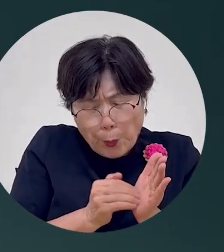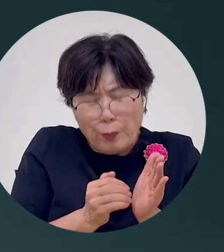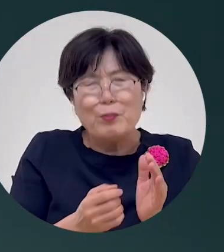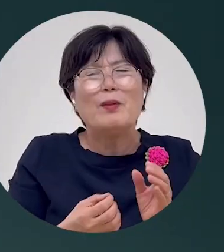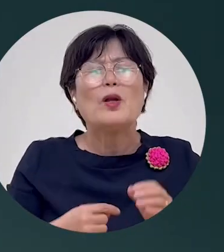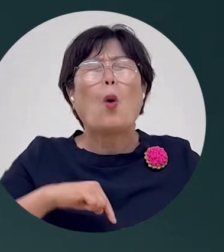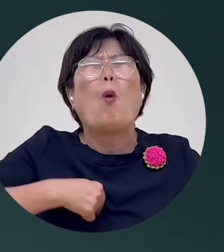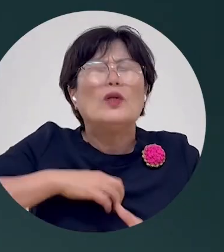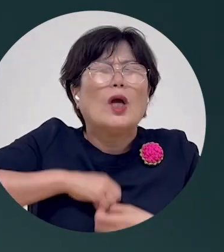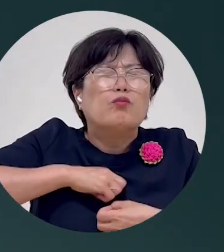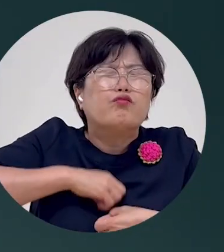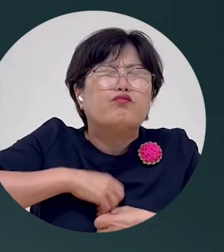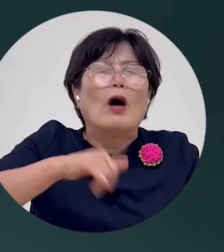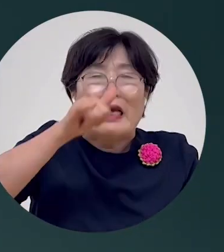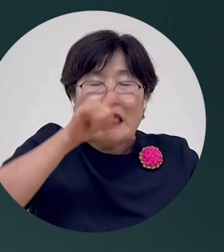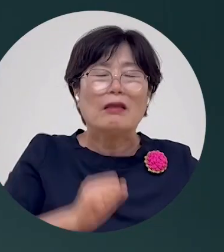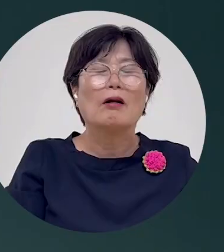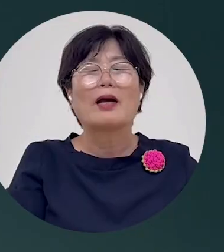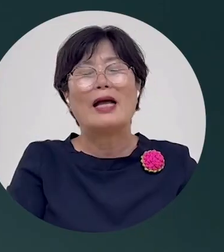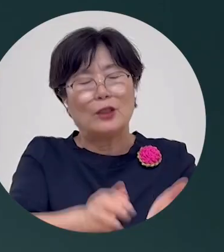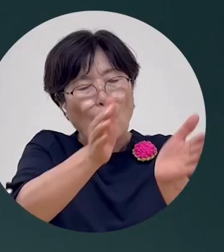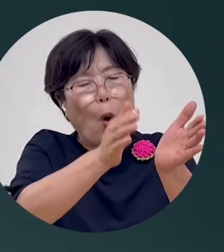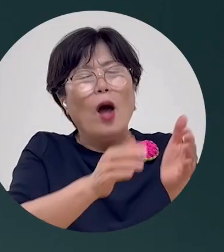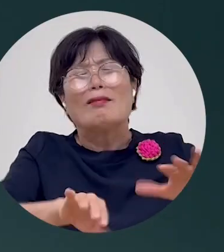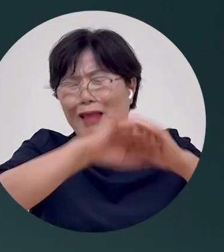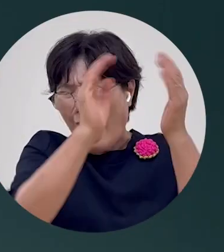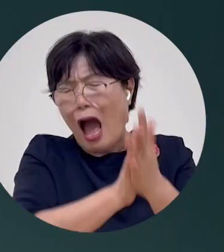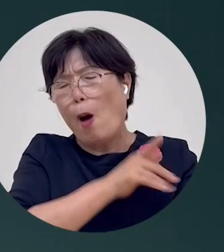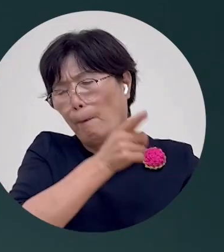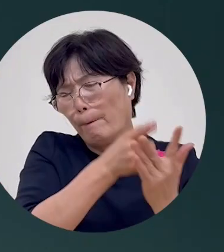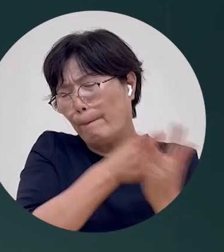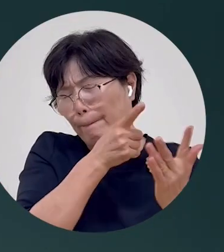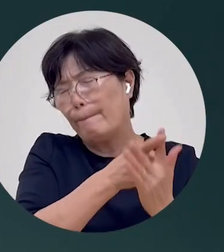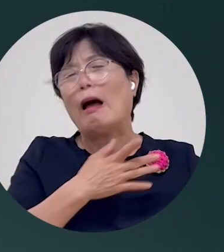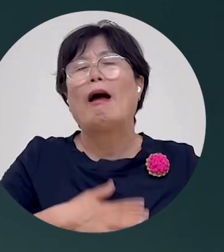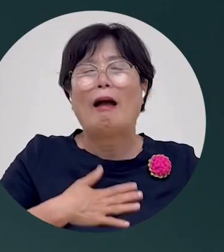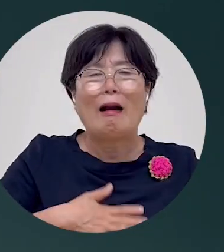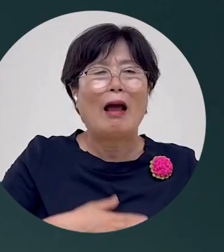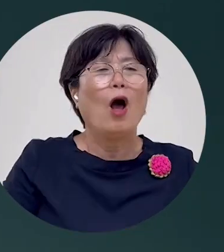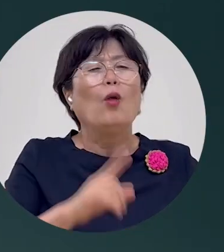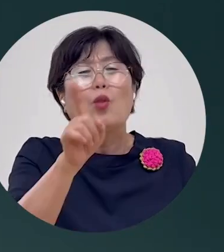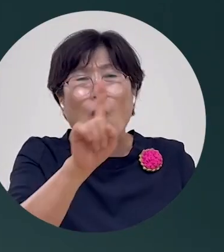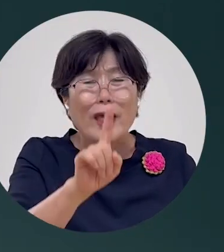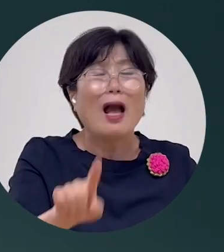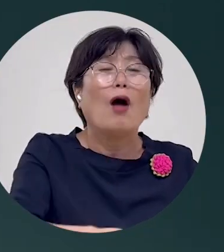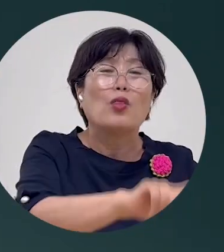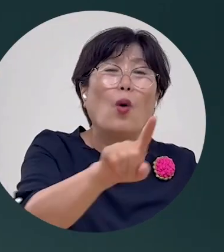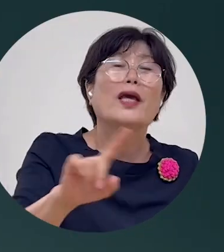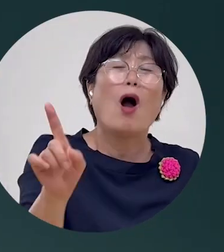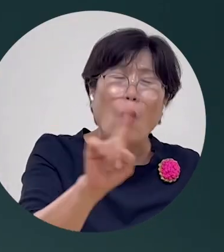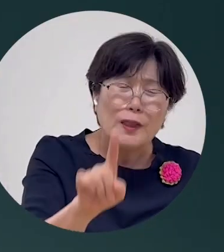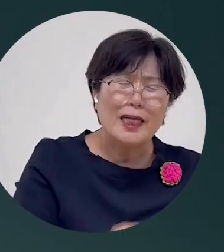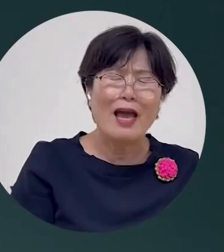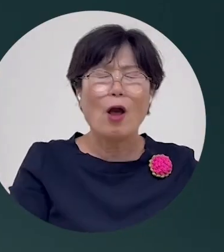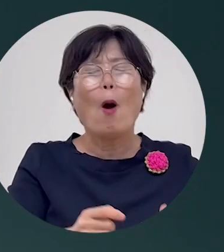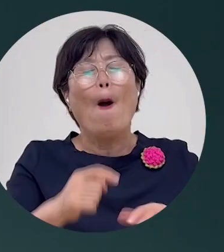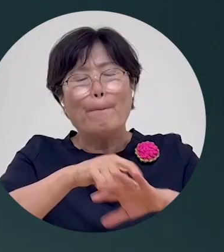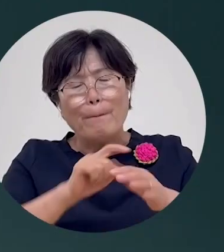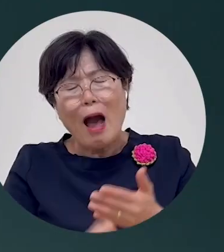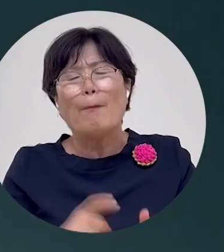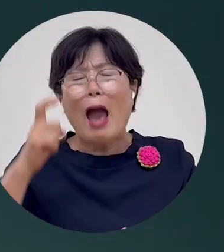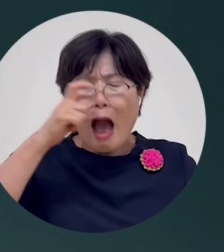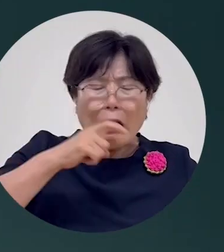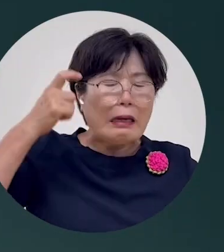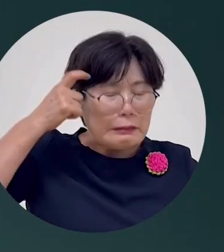아시는 분이십니다. 너희가 어찌하여 마음에 악한 생각을 하느냐. 이렇게 말씀하시는